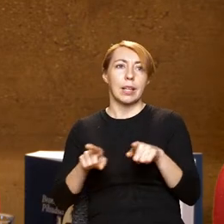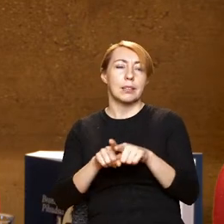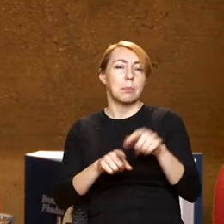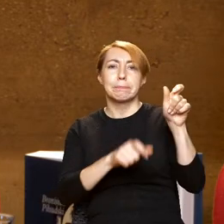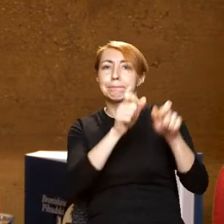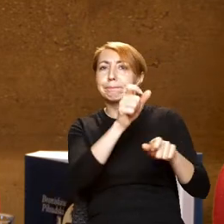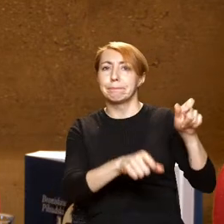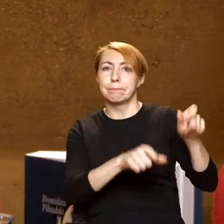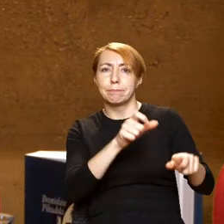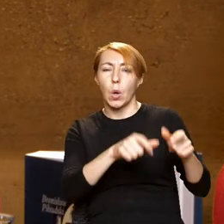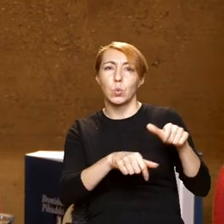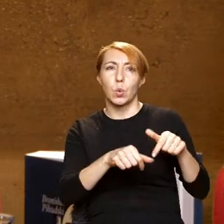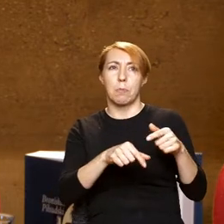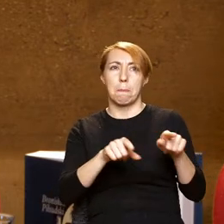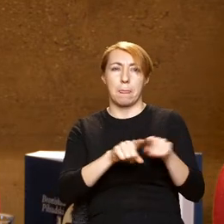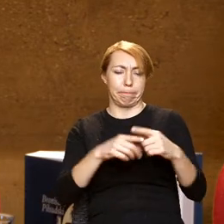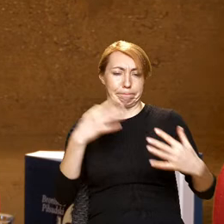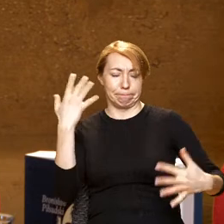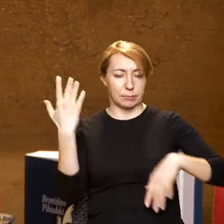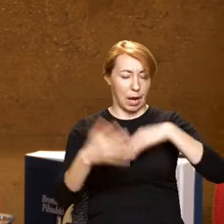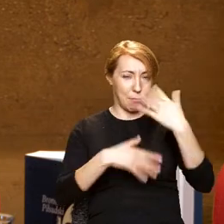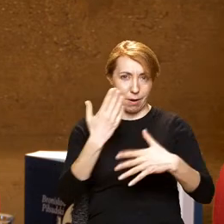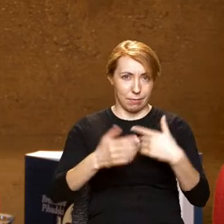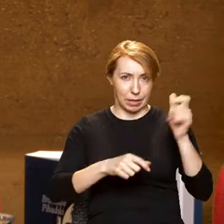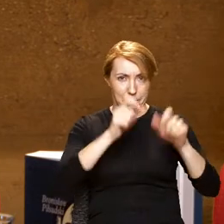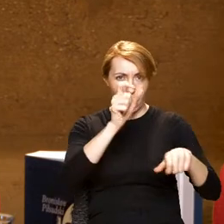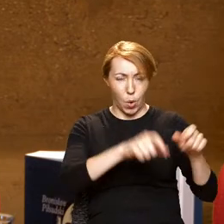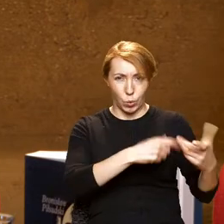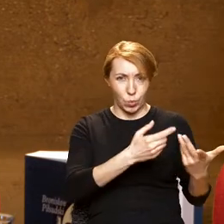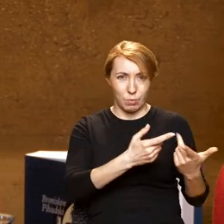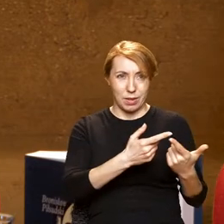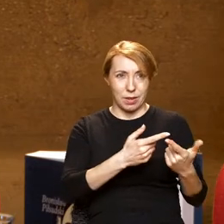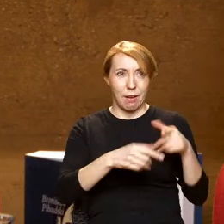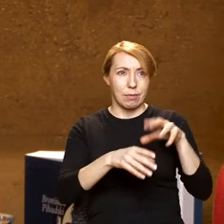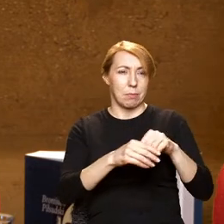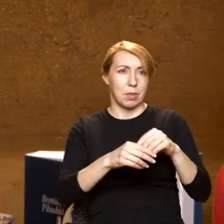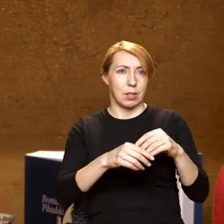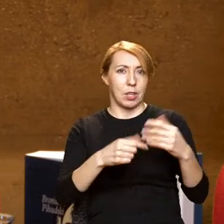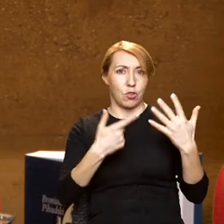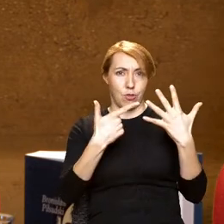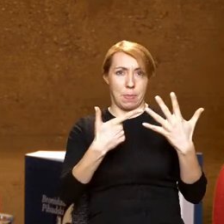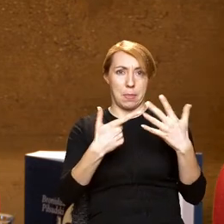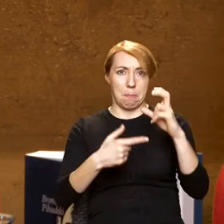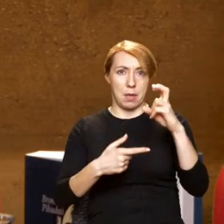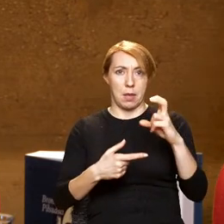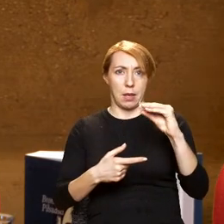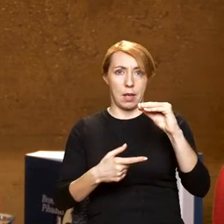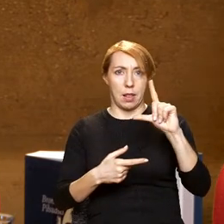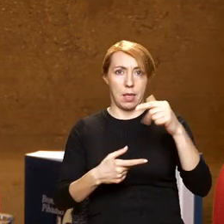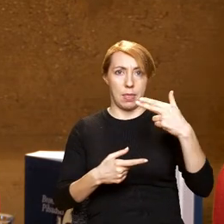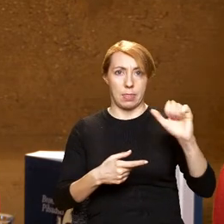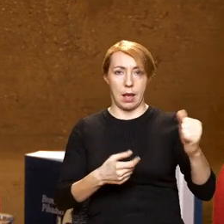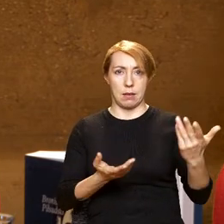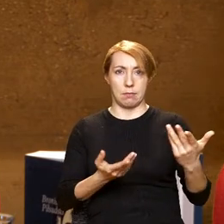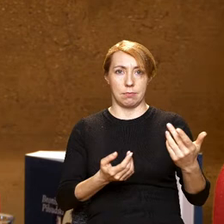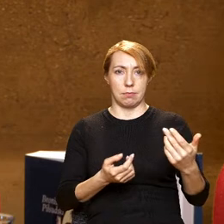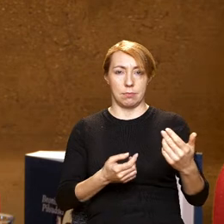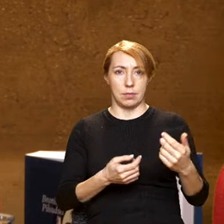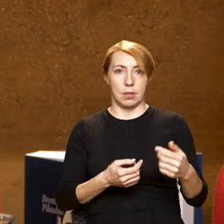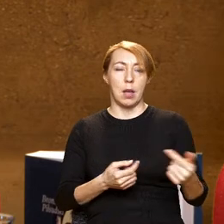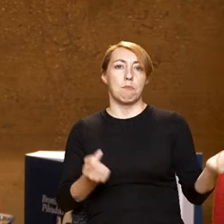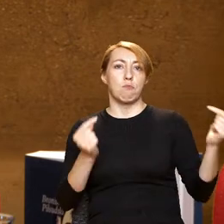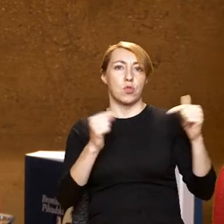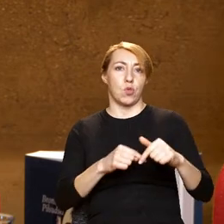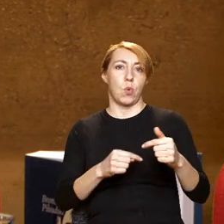postaci. Też to jest gmatwanina postaci. W tym tekście występuje 7 Helenek. Przyszła Hela